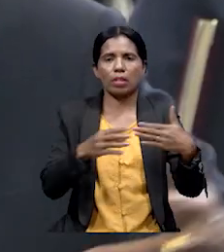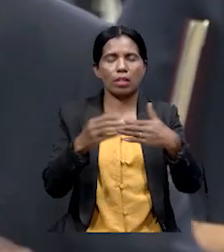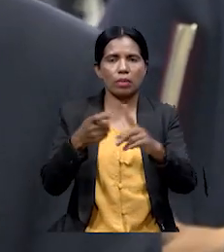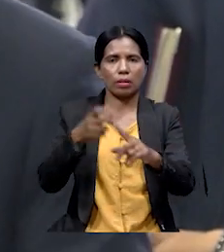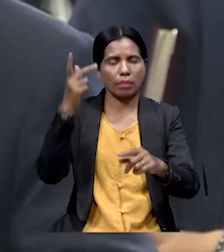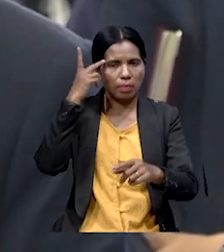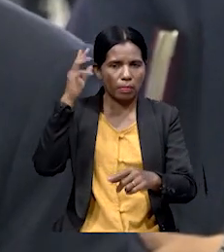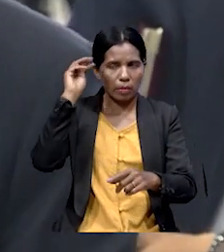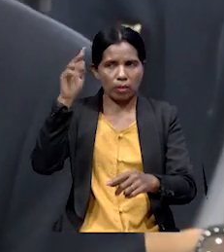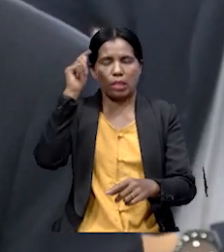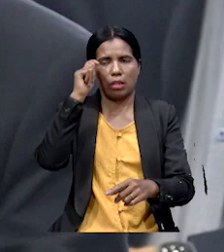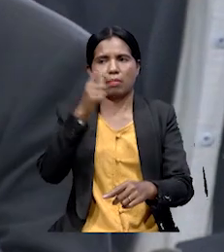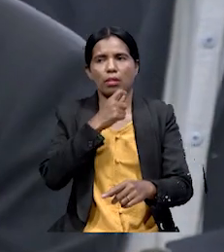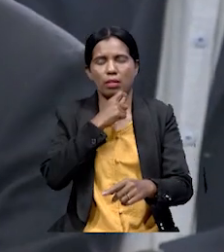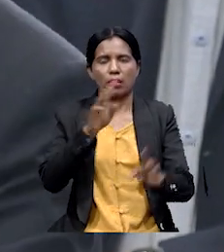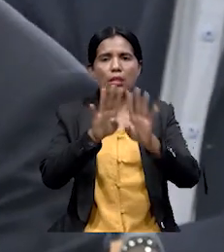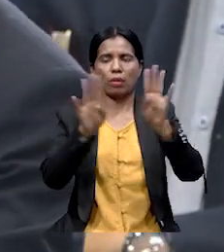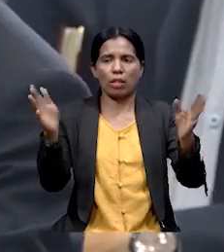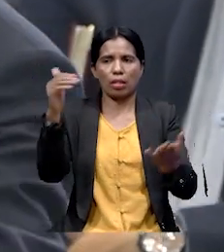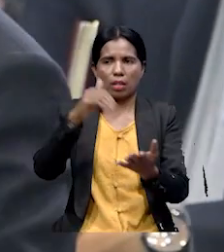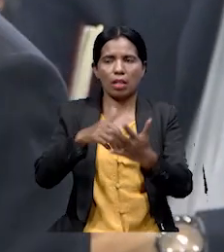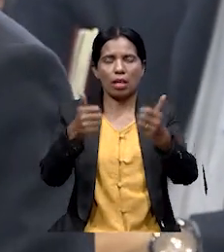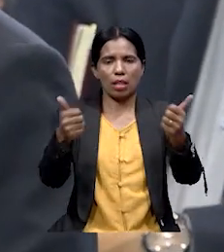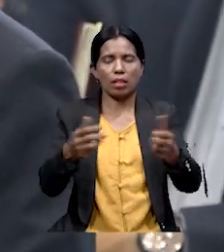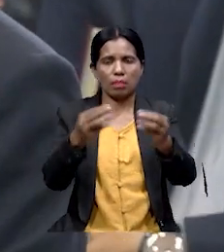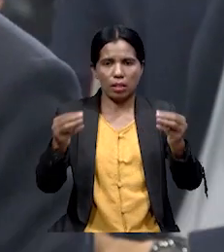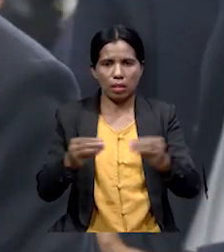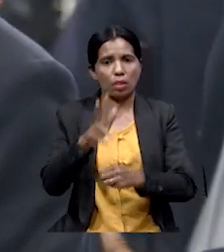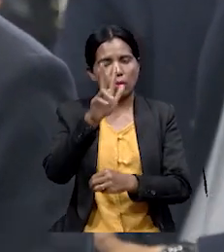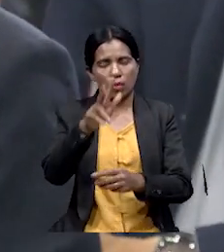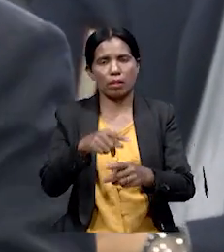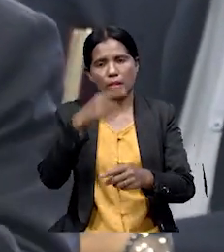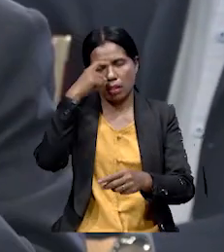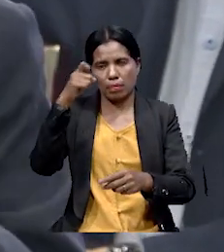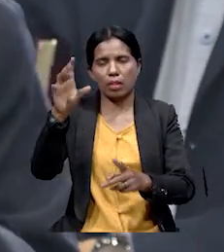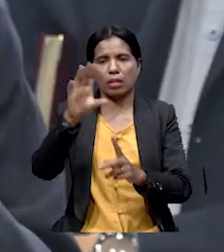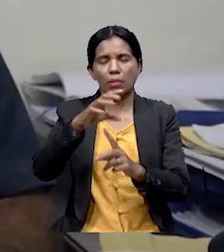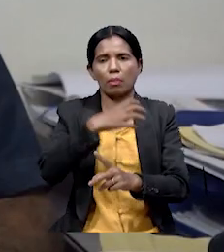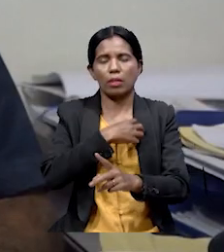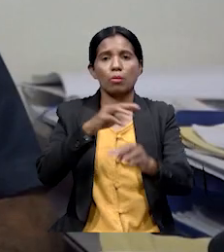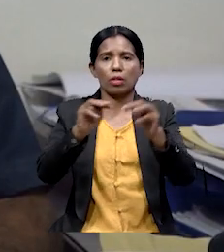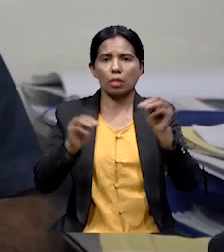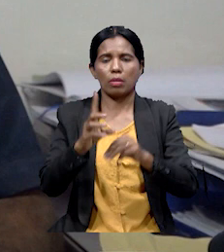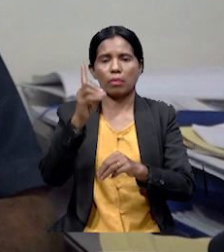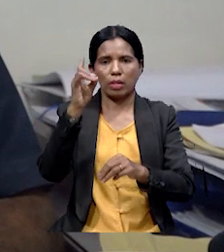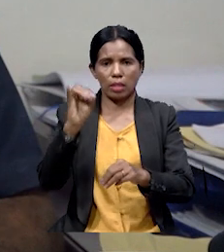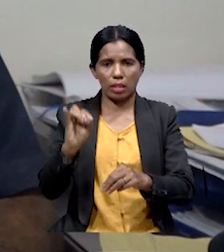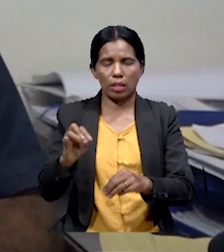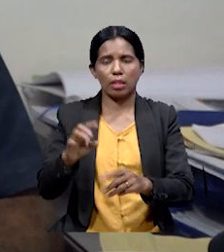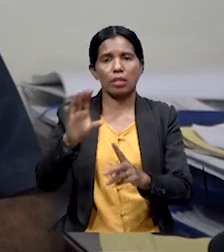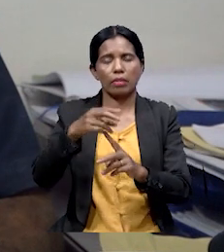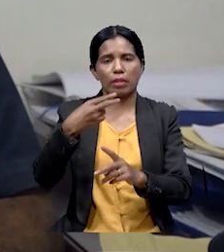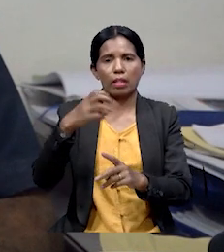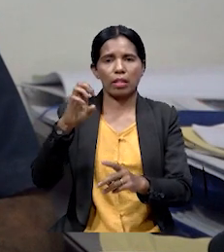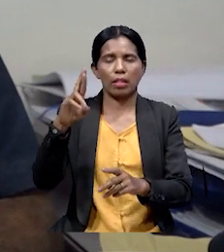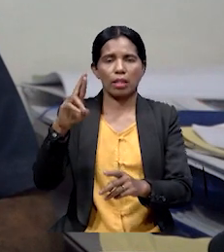primeiro ministro taurumatan ruak reabertura arte marcial tolu nem. Tambane komandante penitele munisipu dili superintendente Seif Enrique da